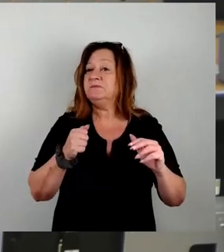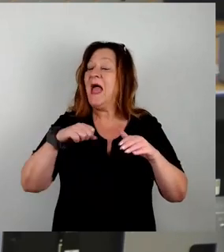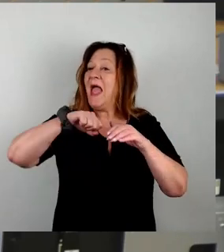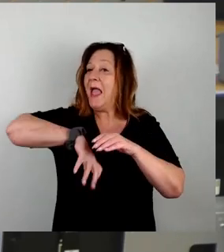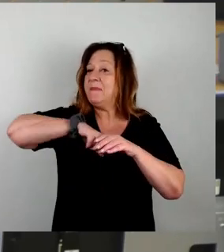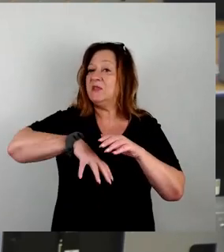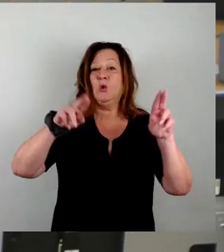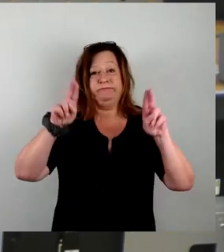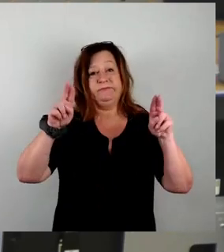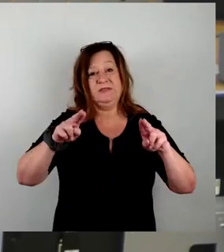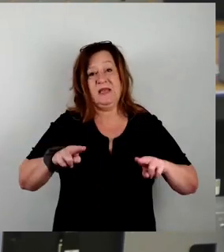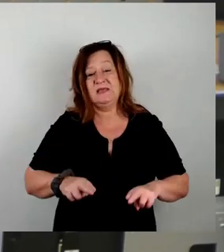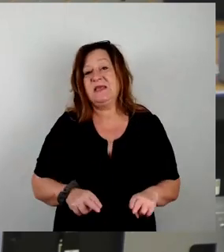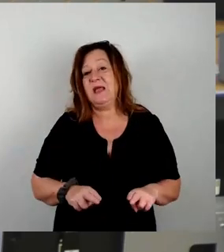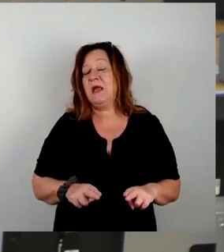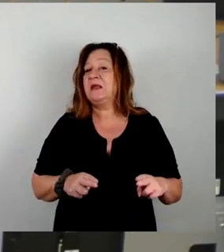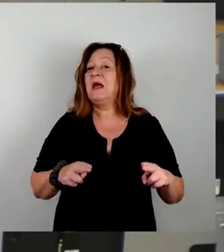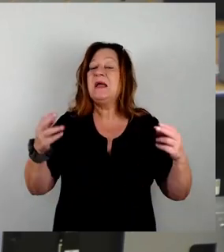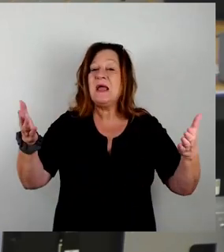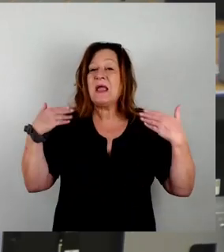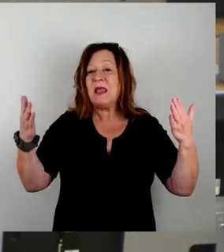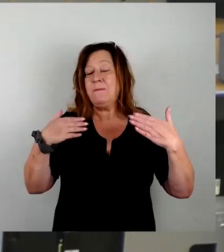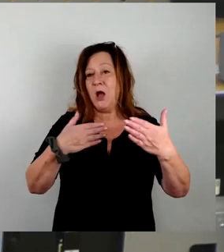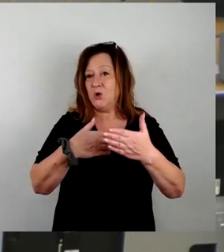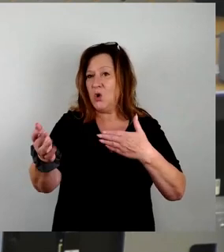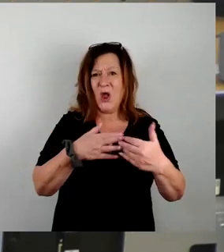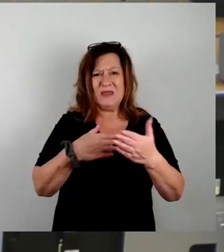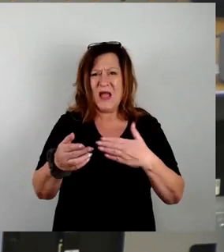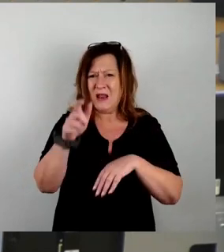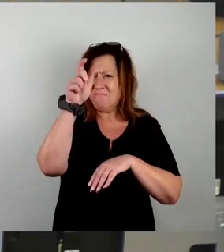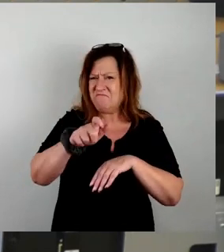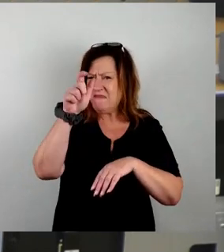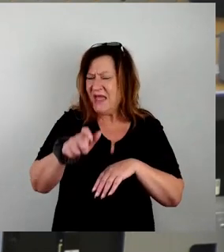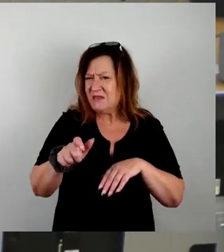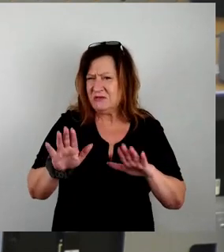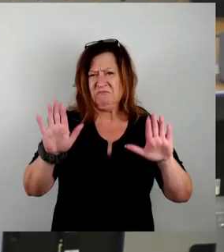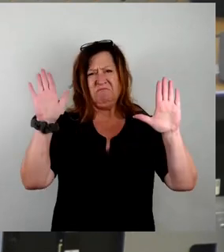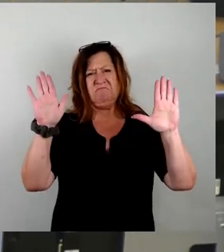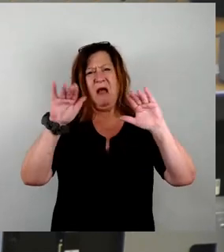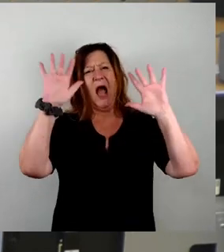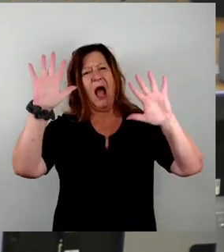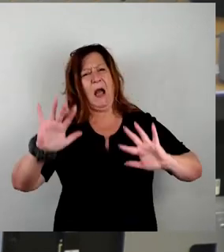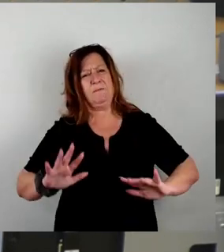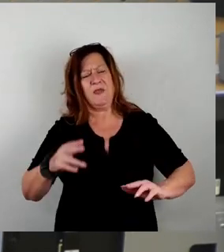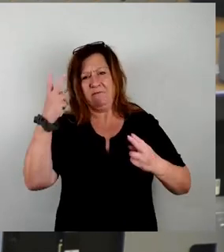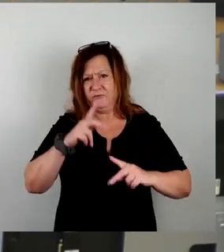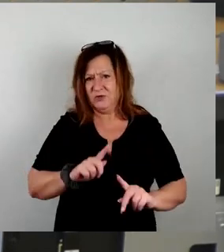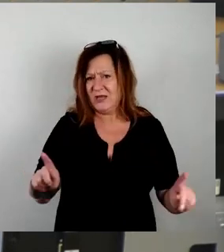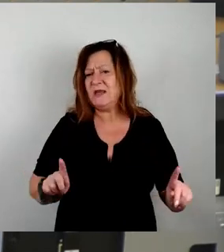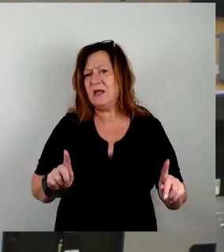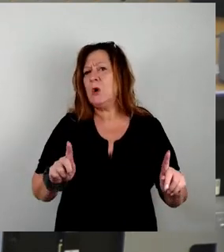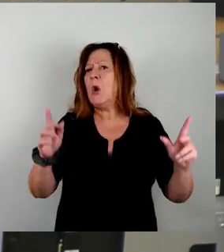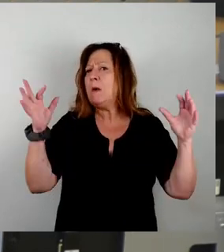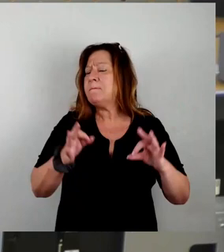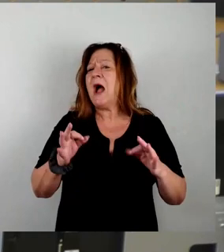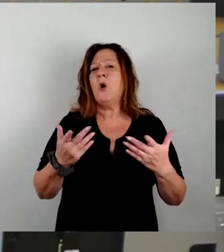erreichen. Doch Klimaneutralität ist für viele Menschen noch sehr abstrakt und angesichts steigender Energiepreise schwindet auch die Zustimmung für so manche gut gemeinte